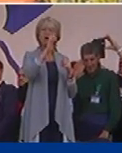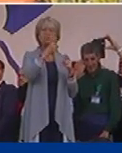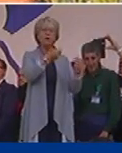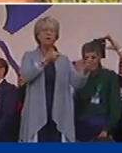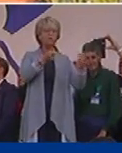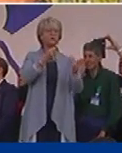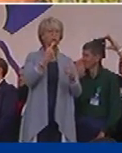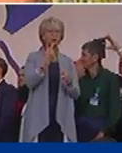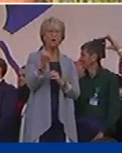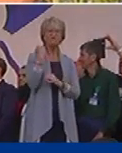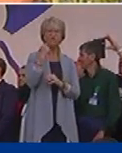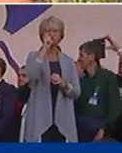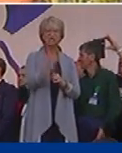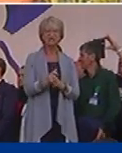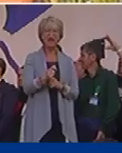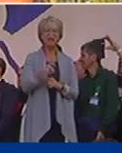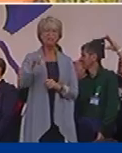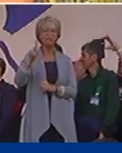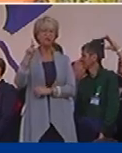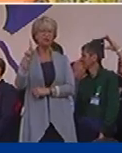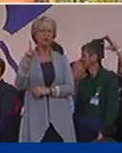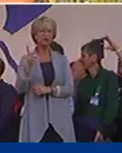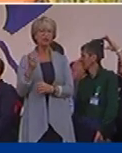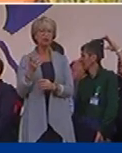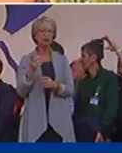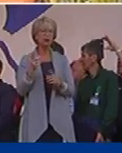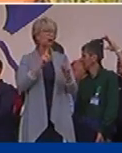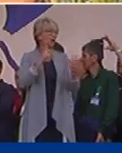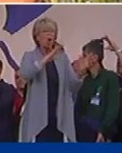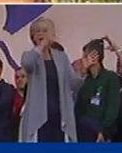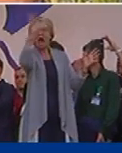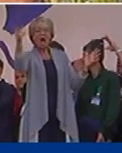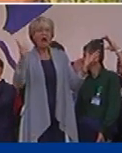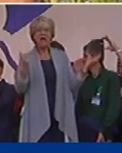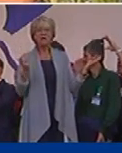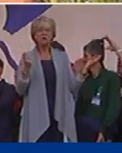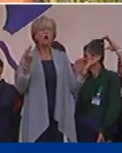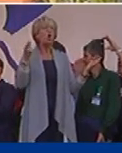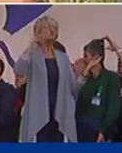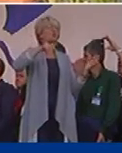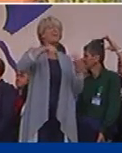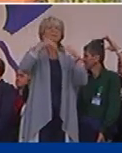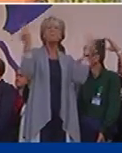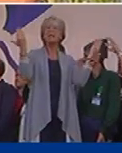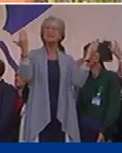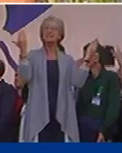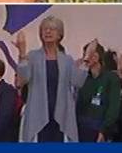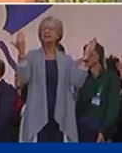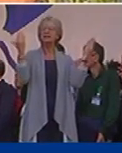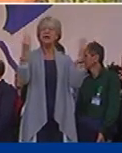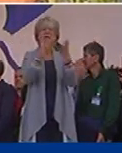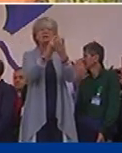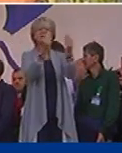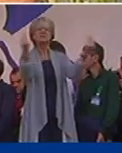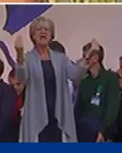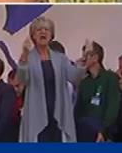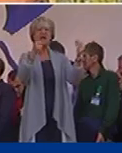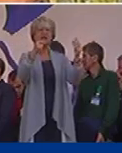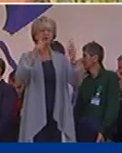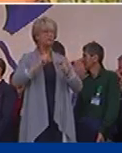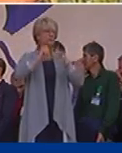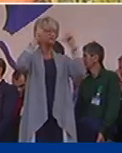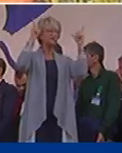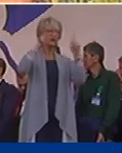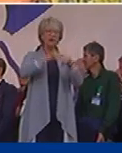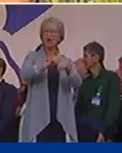da Forza Italia e dal PD, non da qualcun altro. Domani mattina, mentre molti di voi si alzano alle